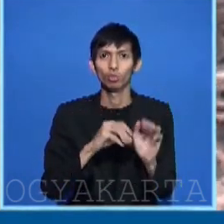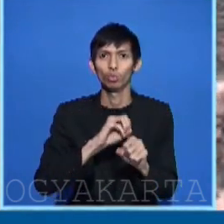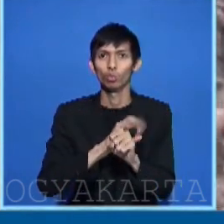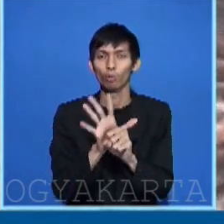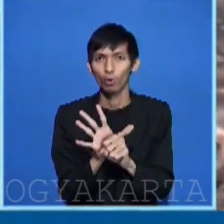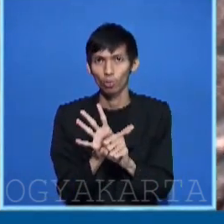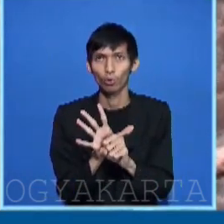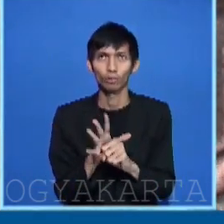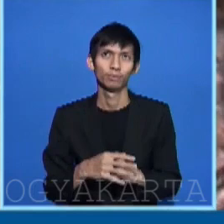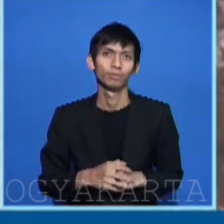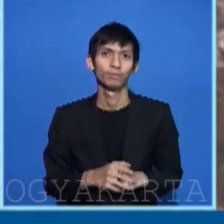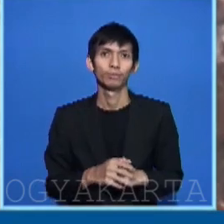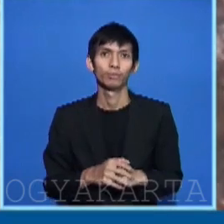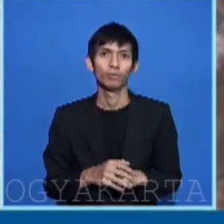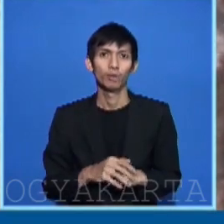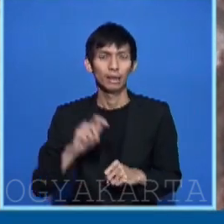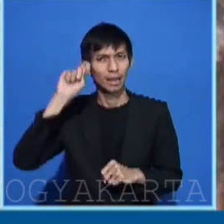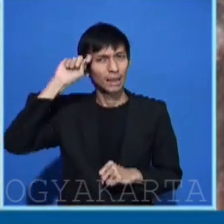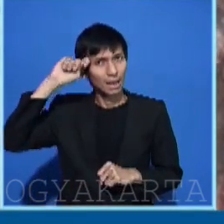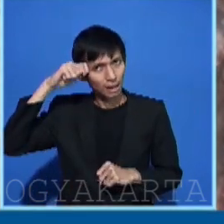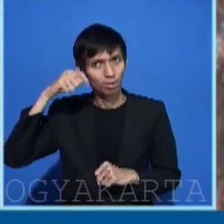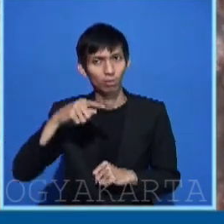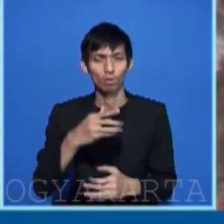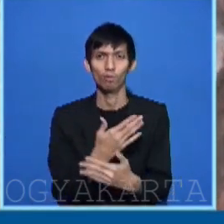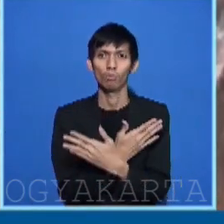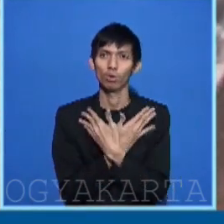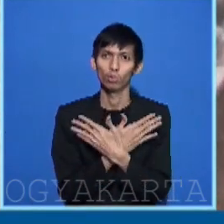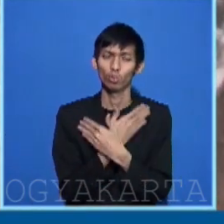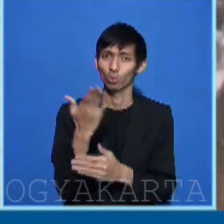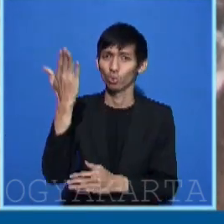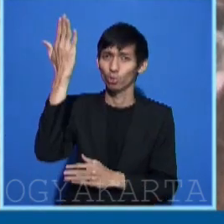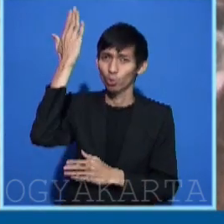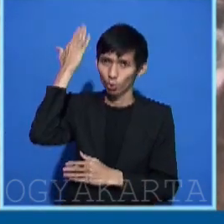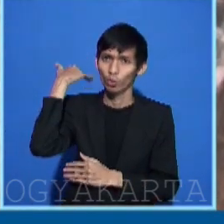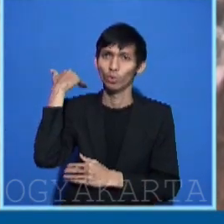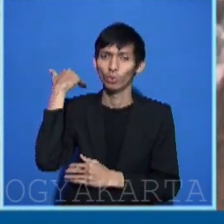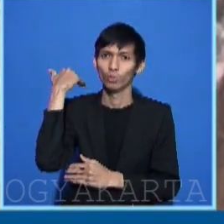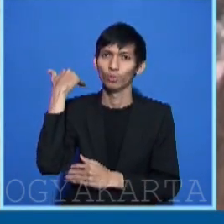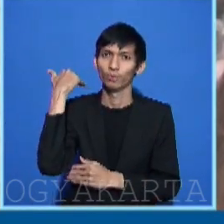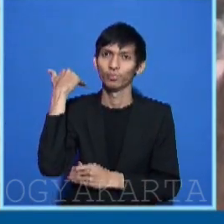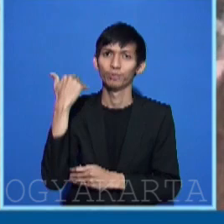Tondo Lan ngenget-ngenget jasanipun menjadi kamardikan bongso Indonesia